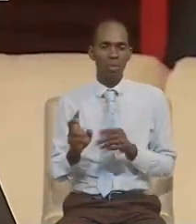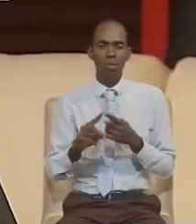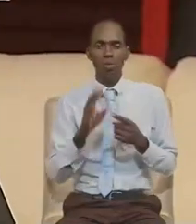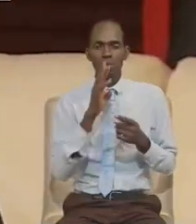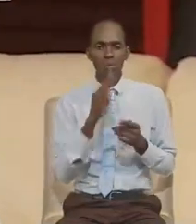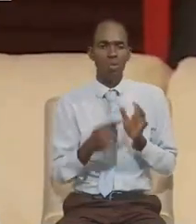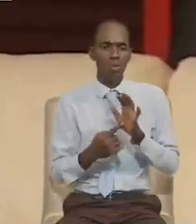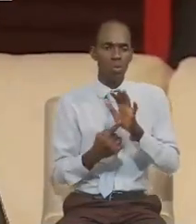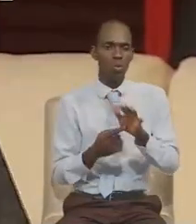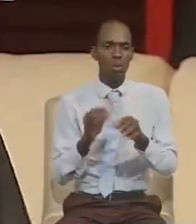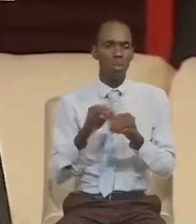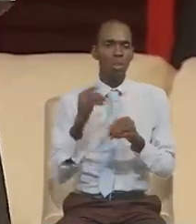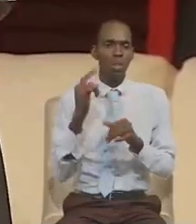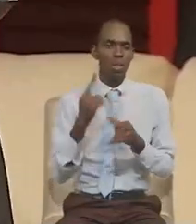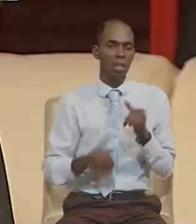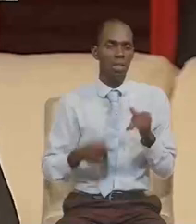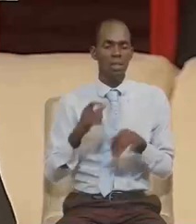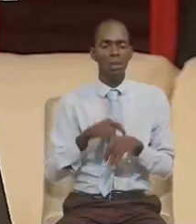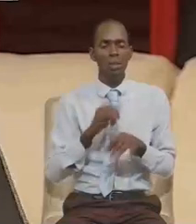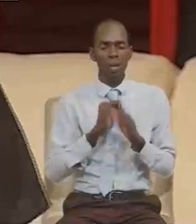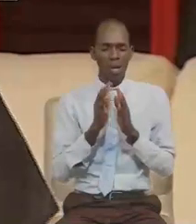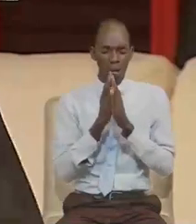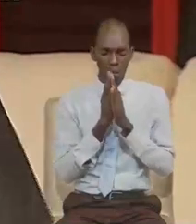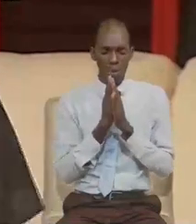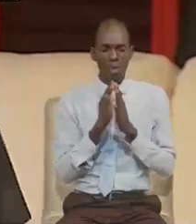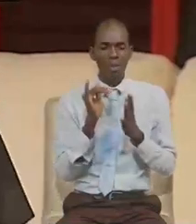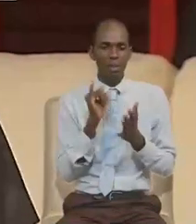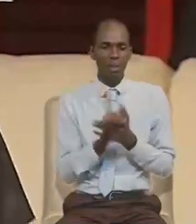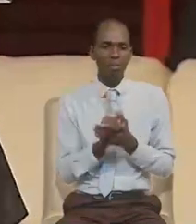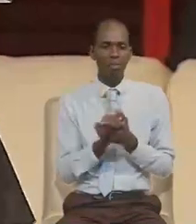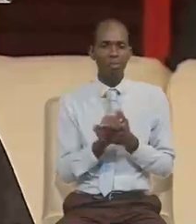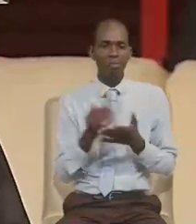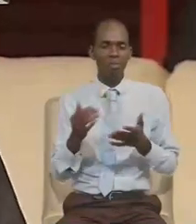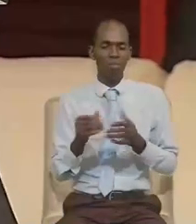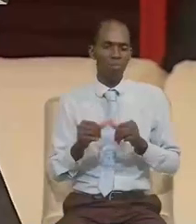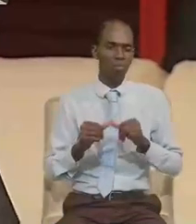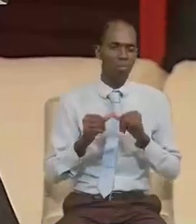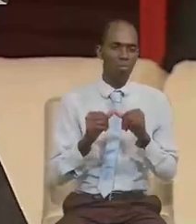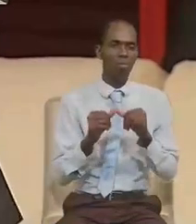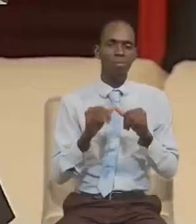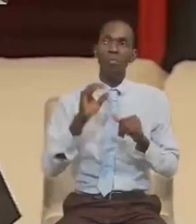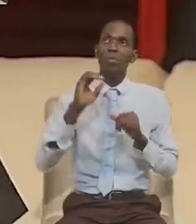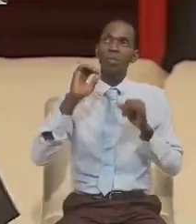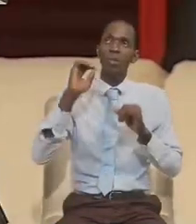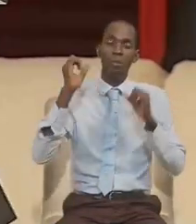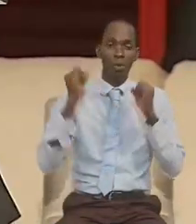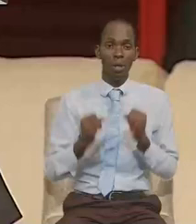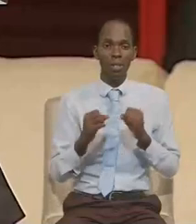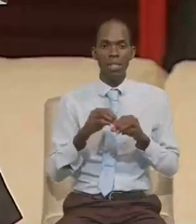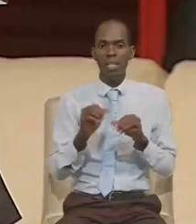temps. Je prie que cette puissance, la puissance de fortification dans tous les défis de notre